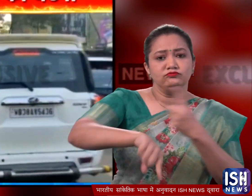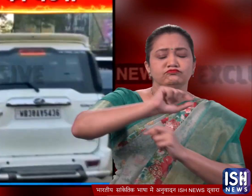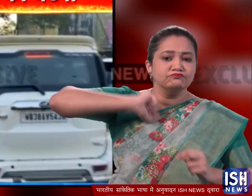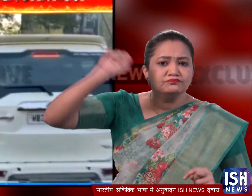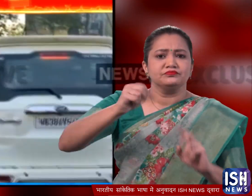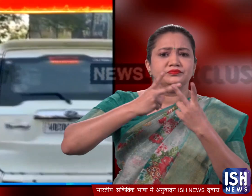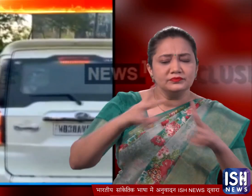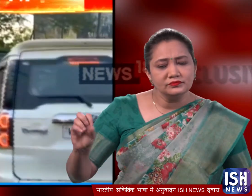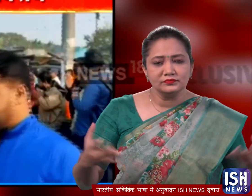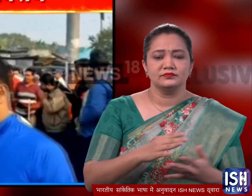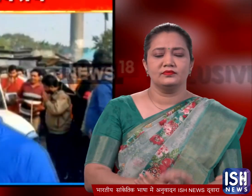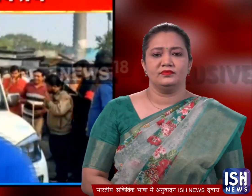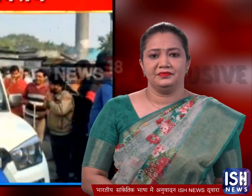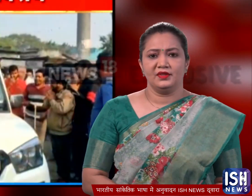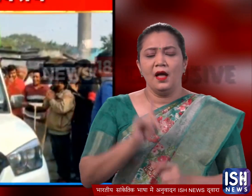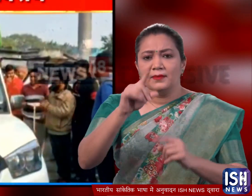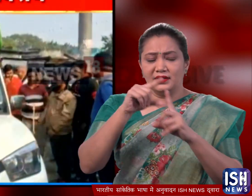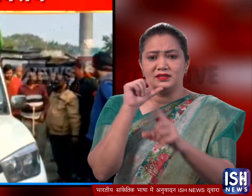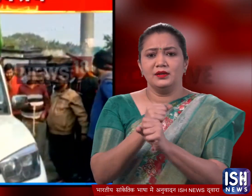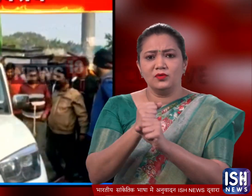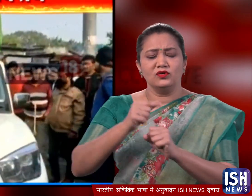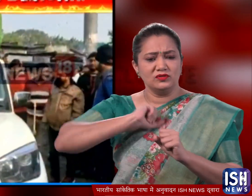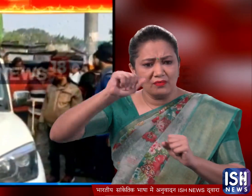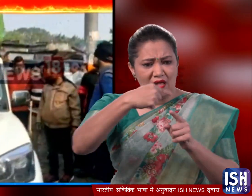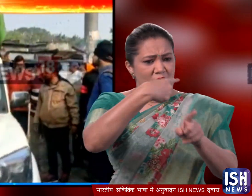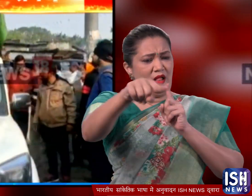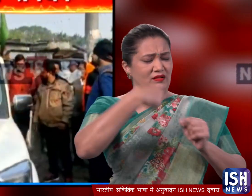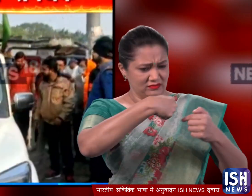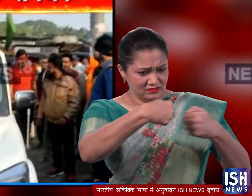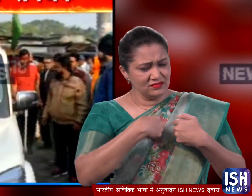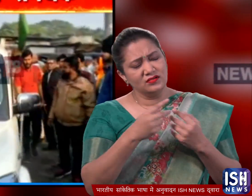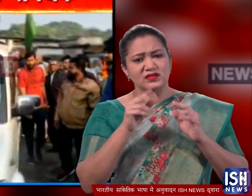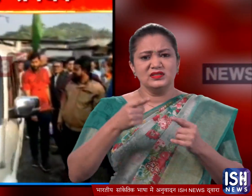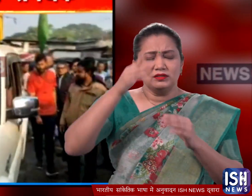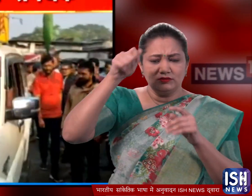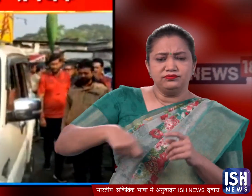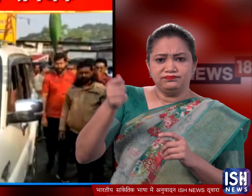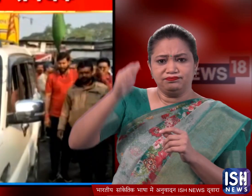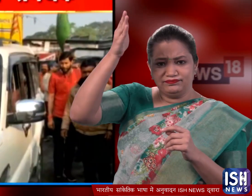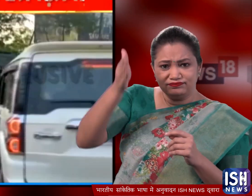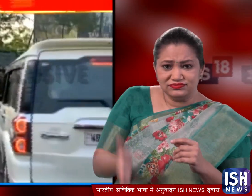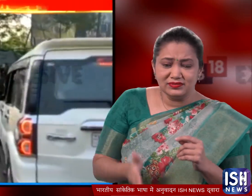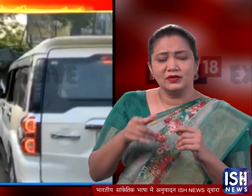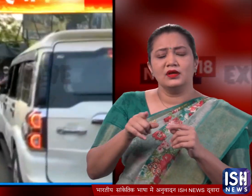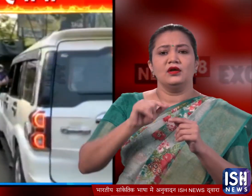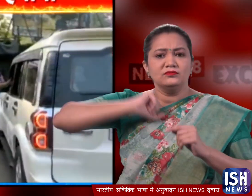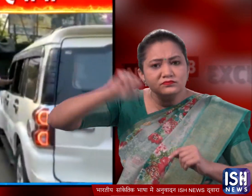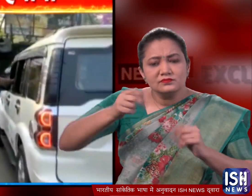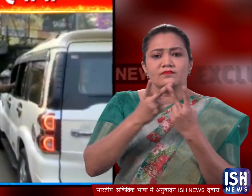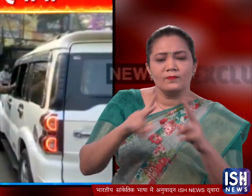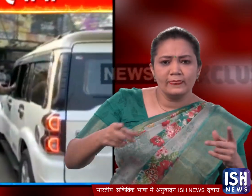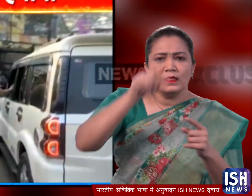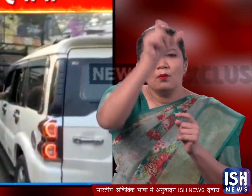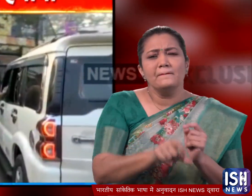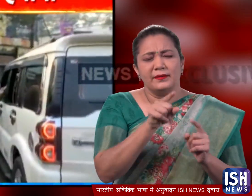समर्थकों ने नारेबाजी शुरू कर दी। हालांकि दिलीप घोष ने विरोध करने वालों को देखकर जैसे ही गाड़ी की खिड़की का शीशा नीचे किया, नारेबाजी करने